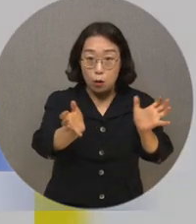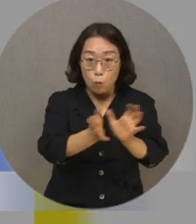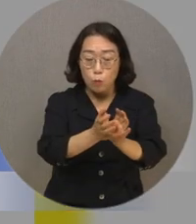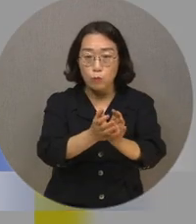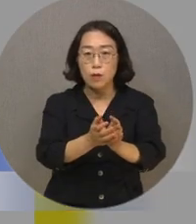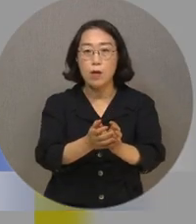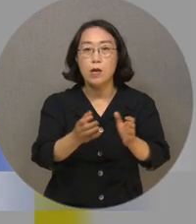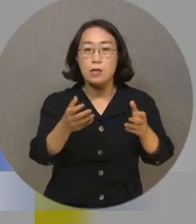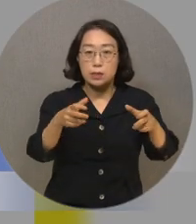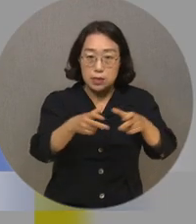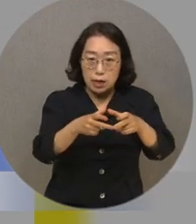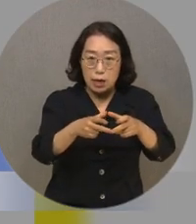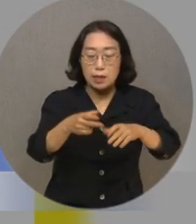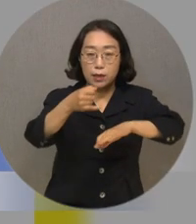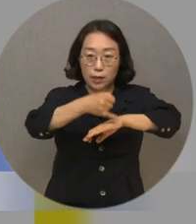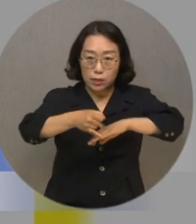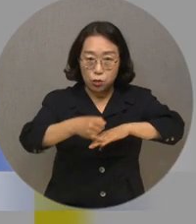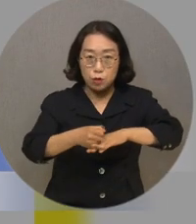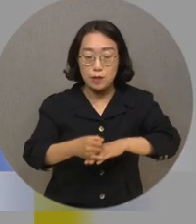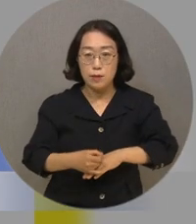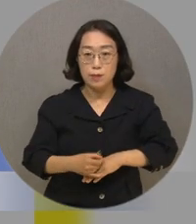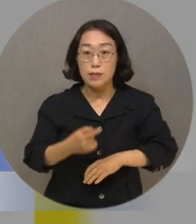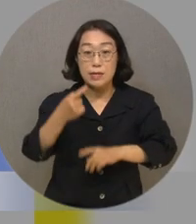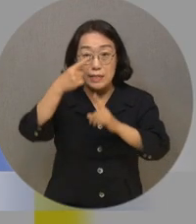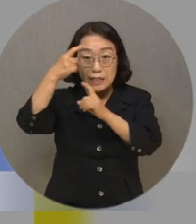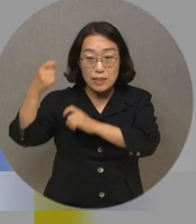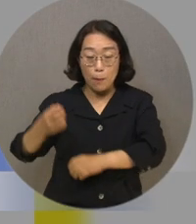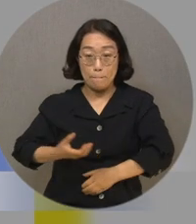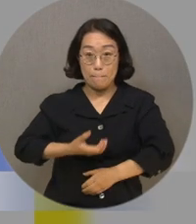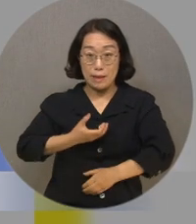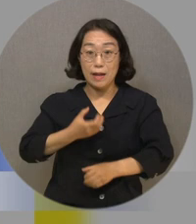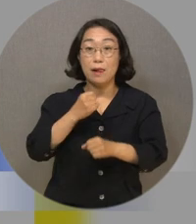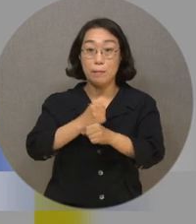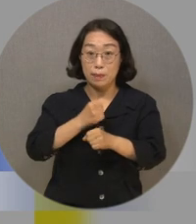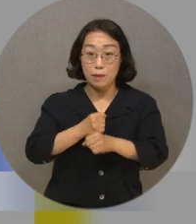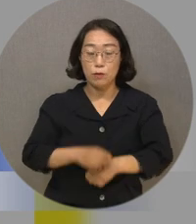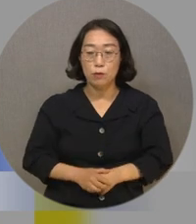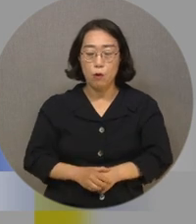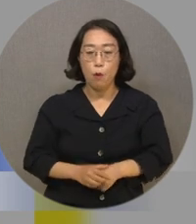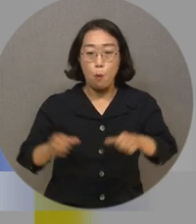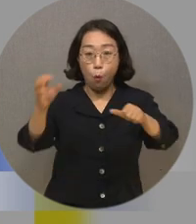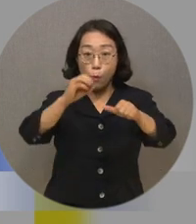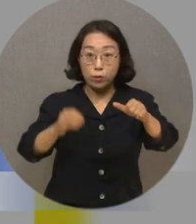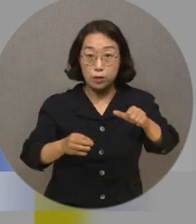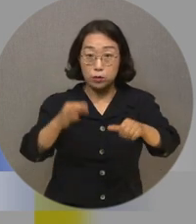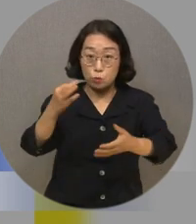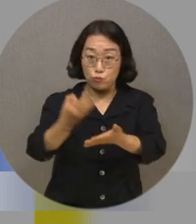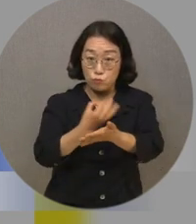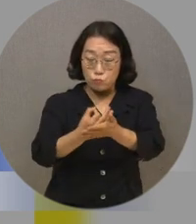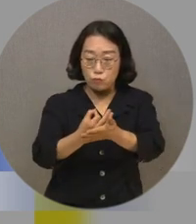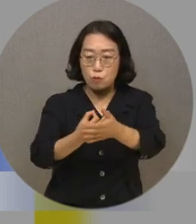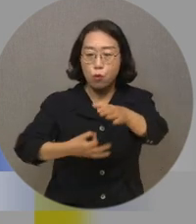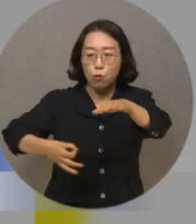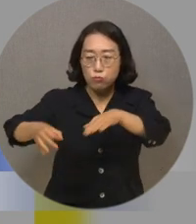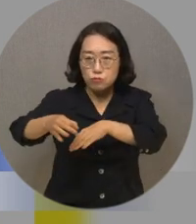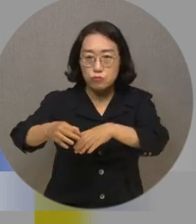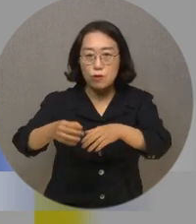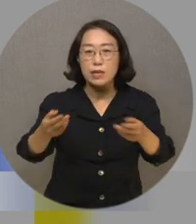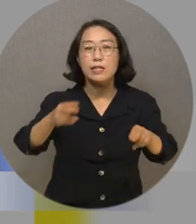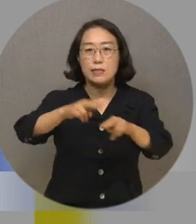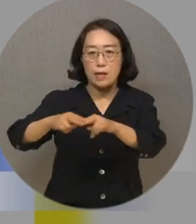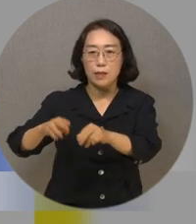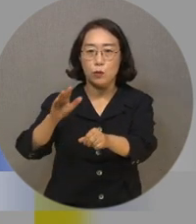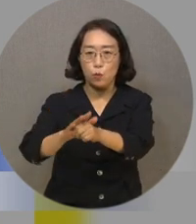디자이너들의 작품을 담은 기념 메달을 판매해 매출액의 5%를 고용재원으로 환원하는 공익사업을 하고